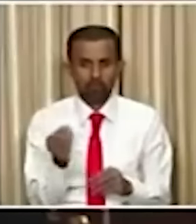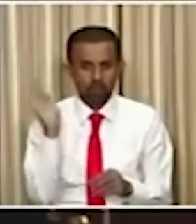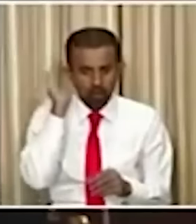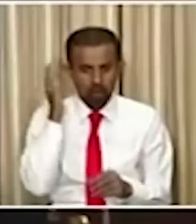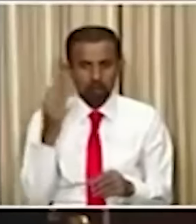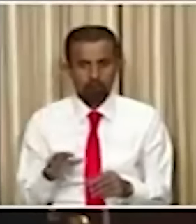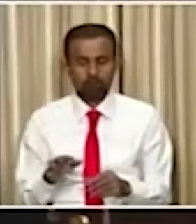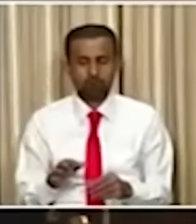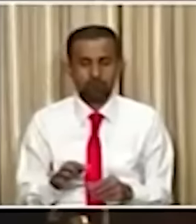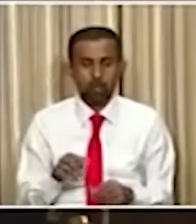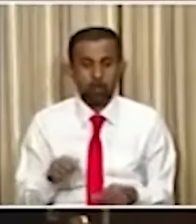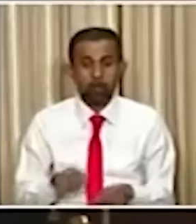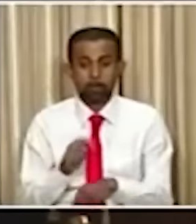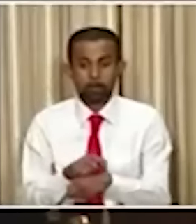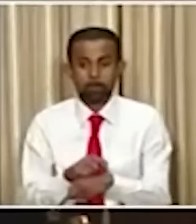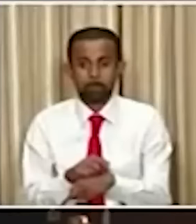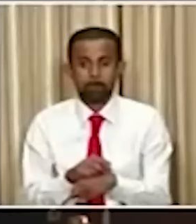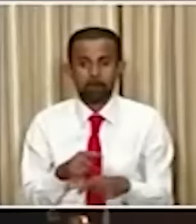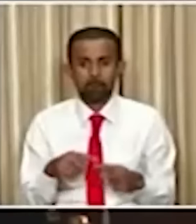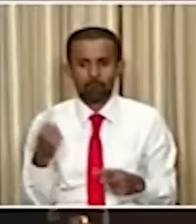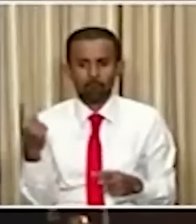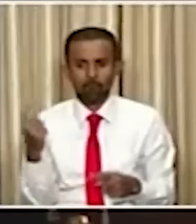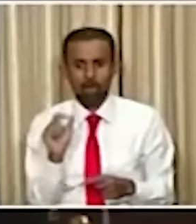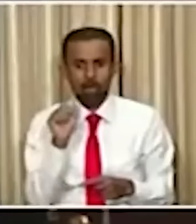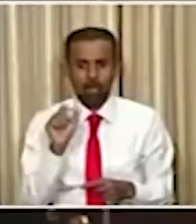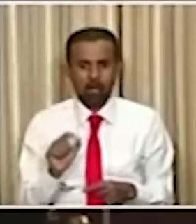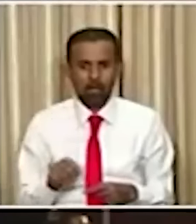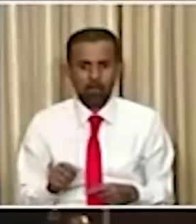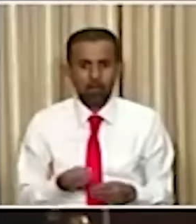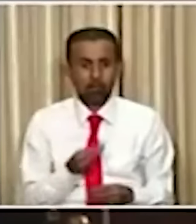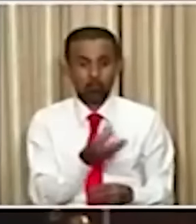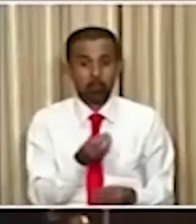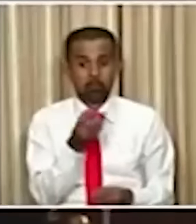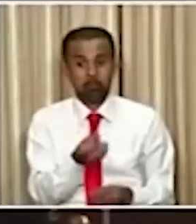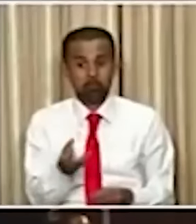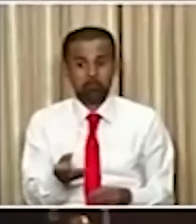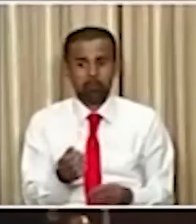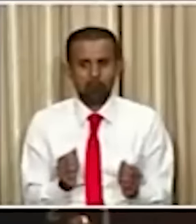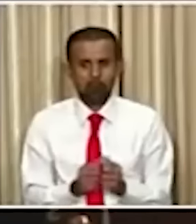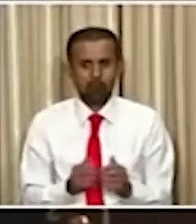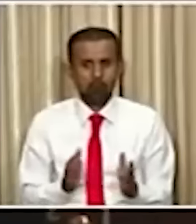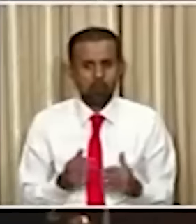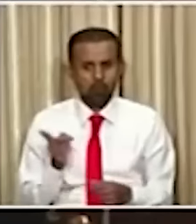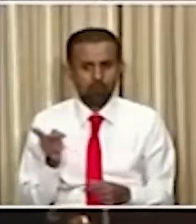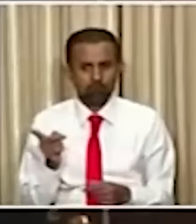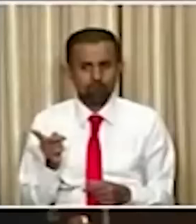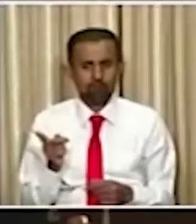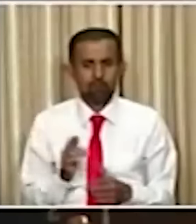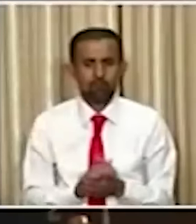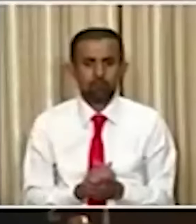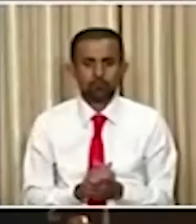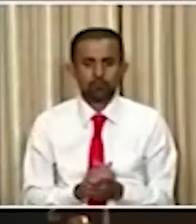අපිට ආරංචි. මේ වෙනකොට වෙන වෙන නම් වලින් මේව ලබා දීම සඳහා කටයුතු කරනවා කියලා කාලය සමත්. ඒ නිසා